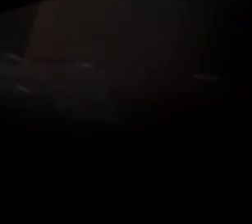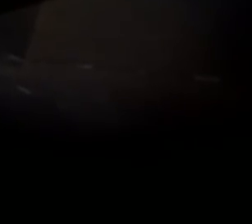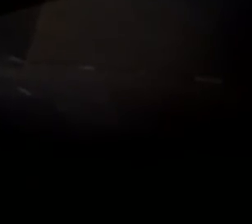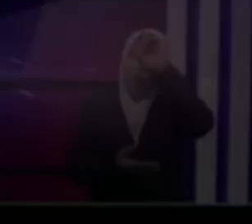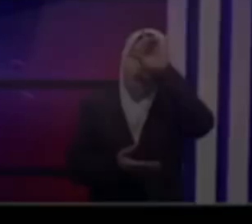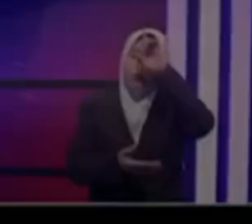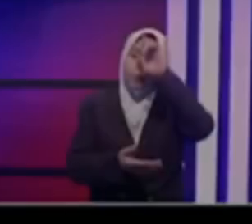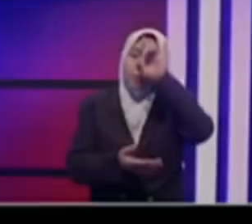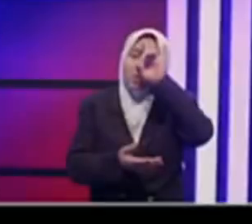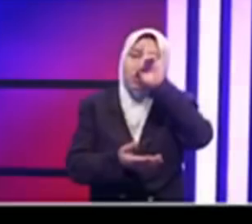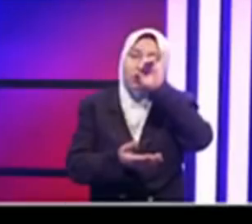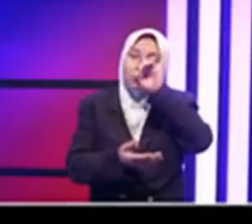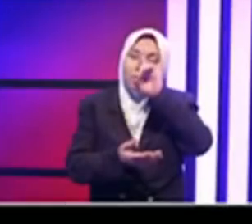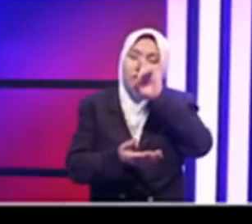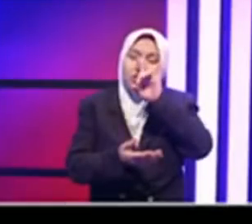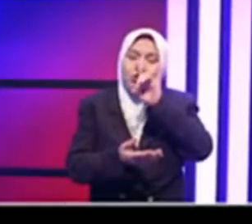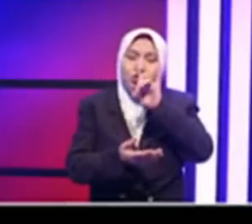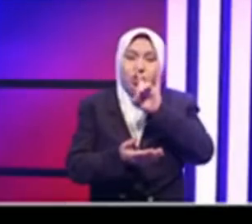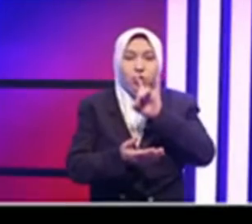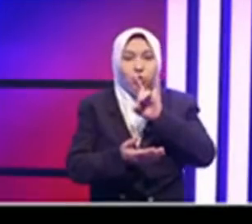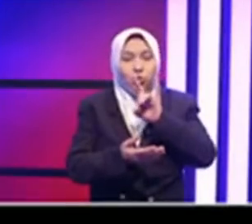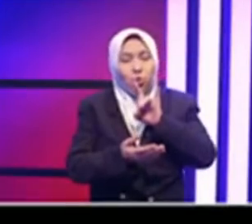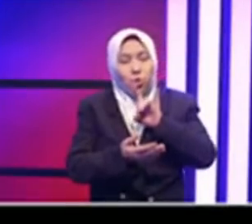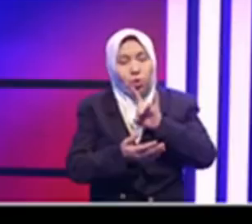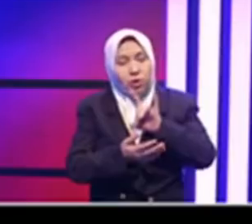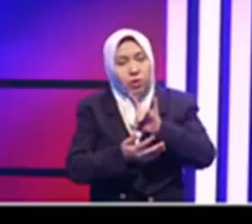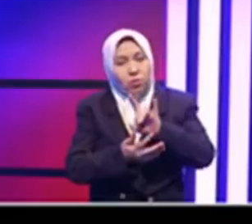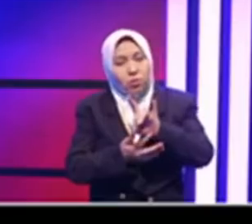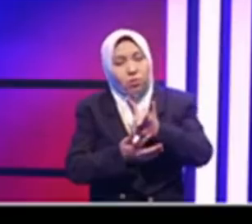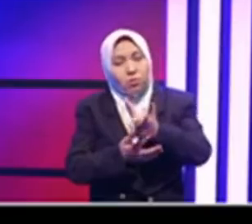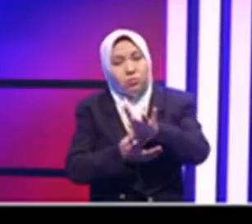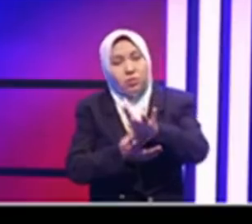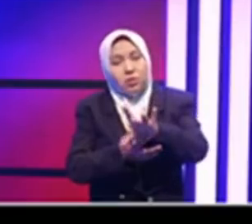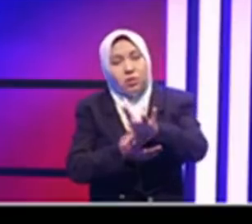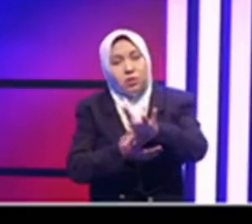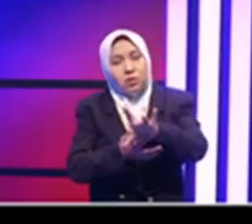أعوذ بالله من الشيطان